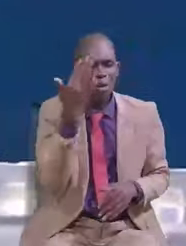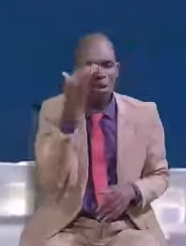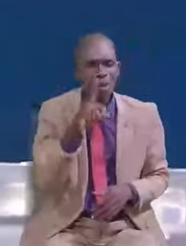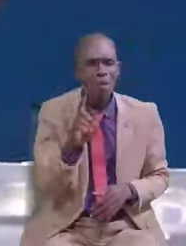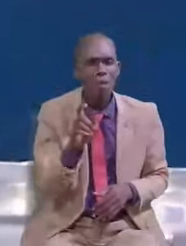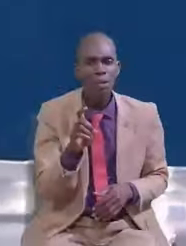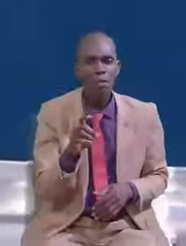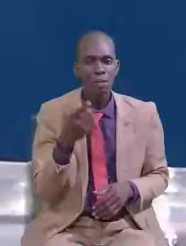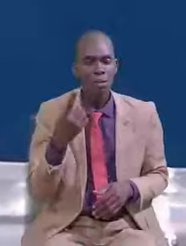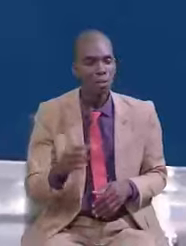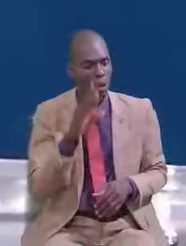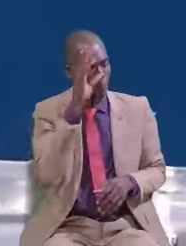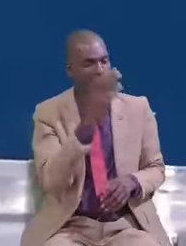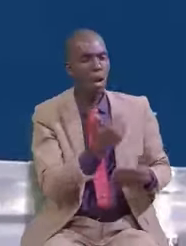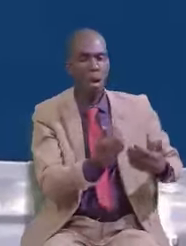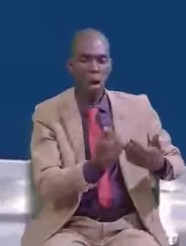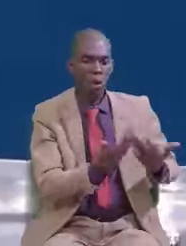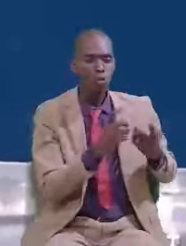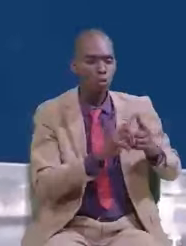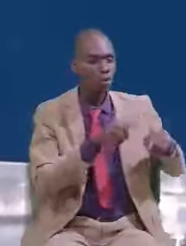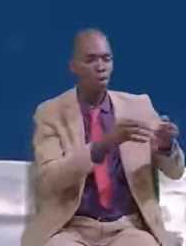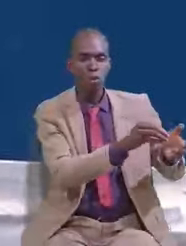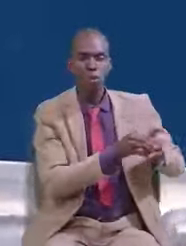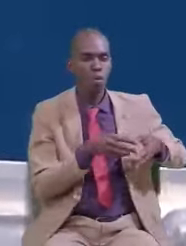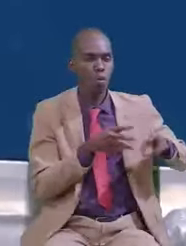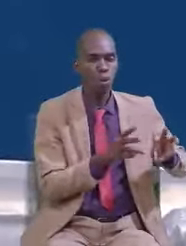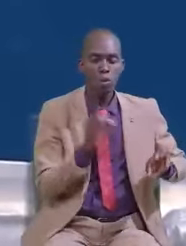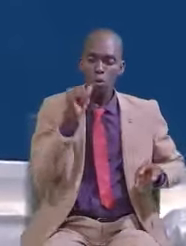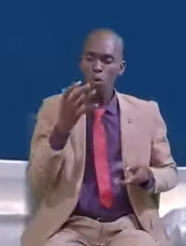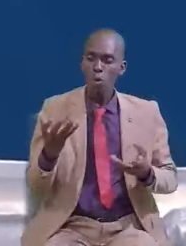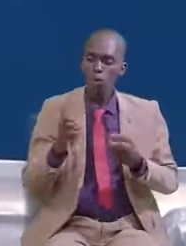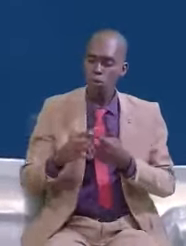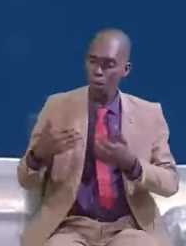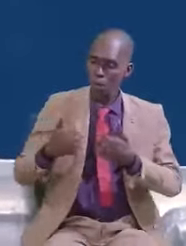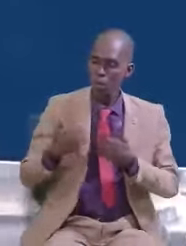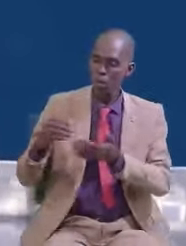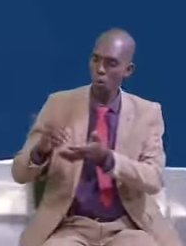L'homme là veut suivre sa voie. La femme aussi veut faire ce qu'elle veut.